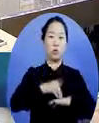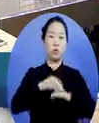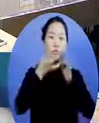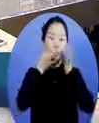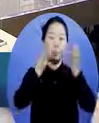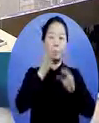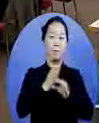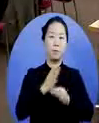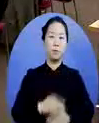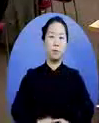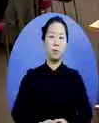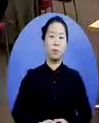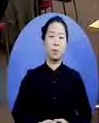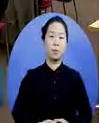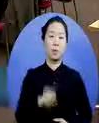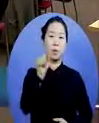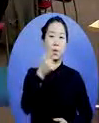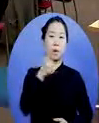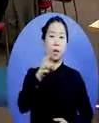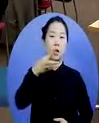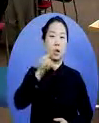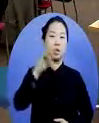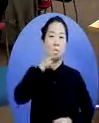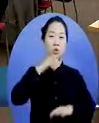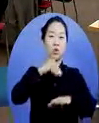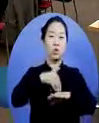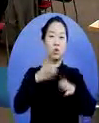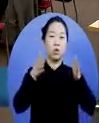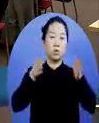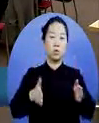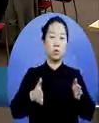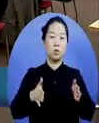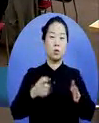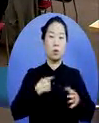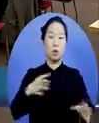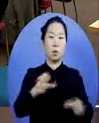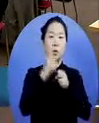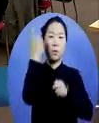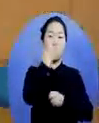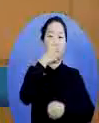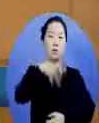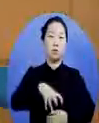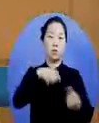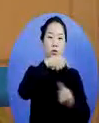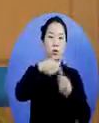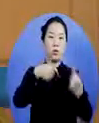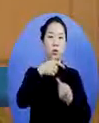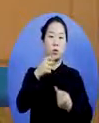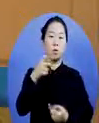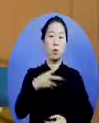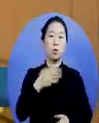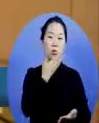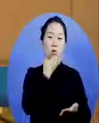있습니다 파랑 훈련 기간 중에는 통합방위 종합상황실 운영 방위 지 원 본 부